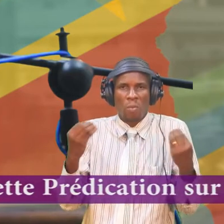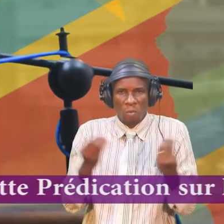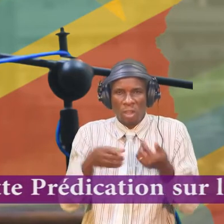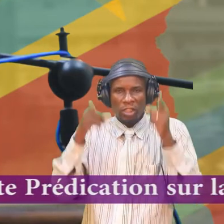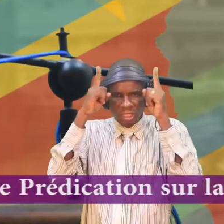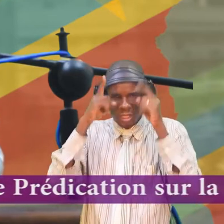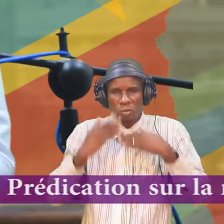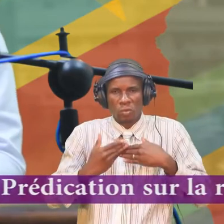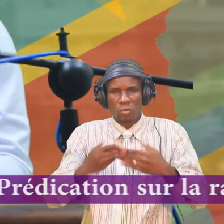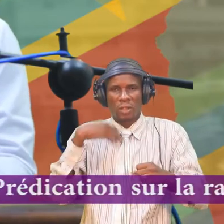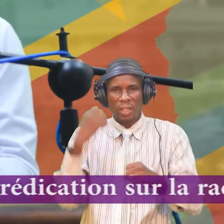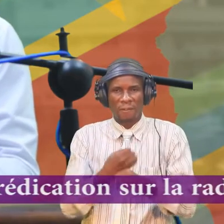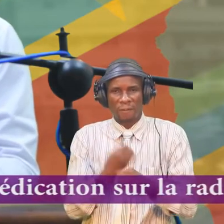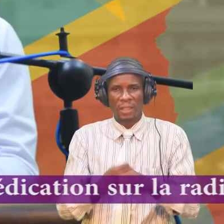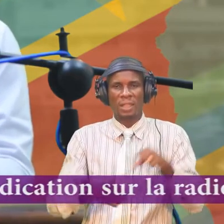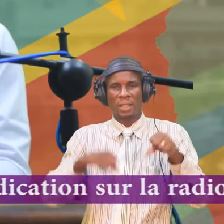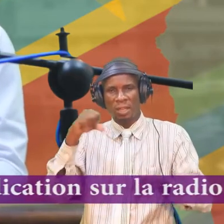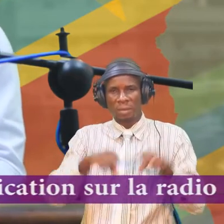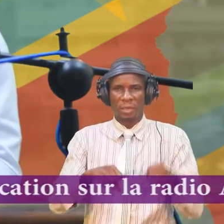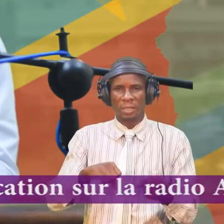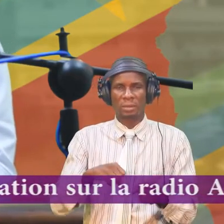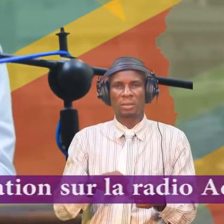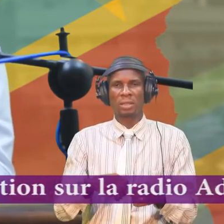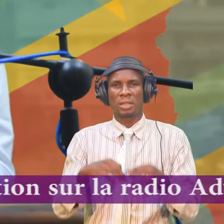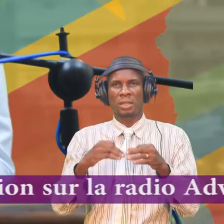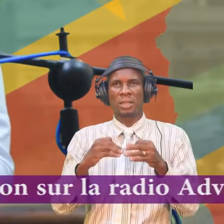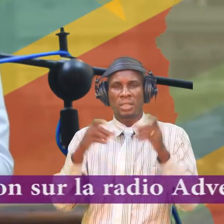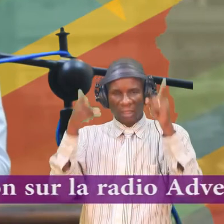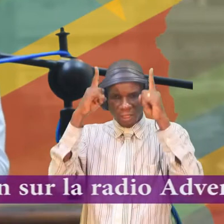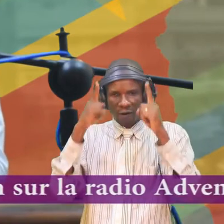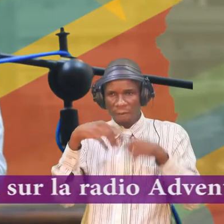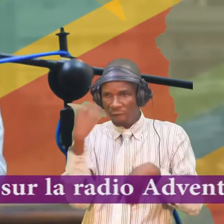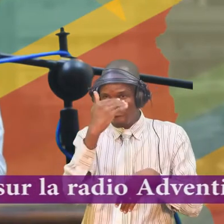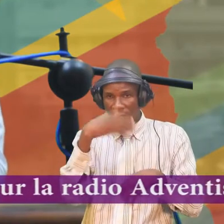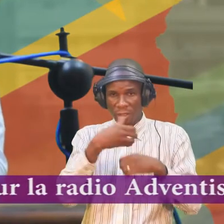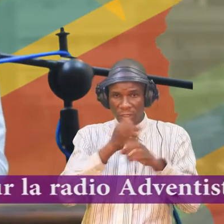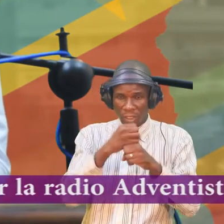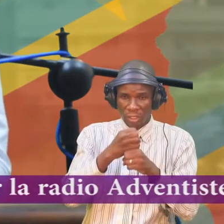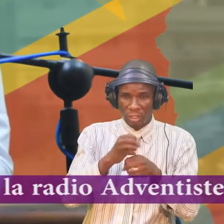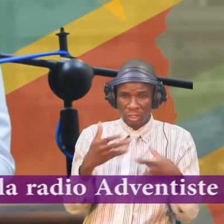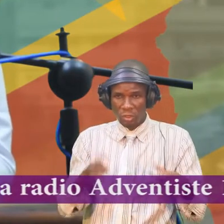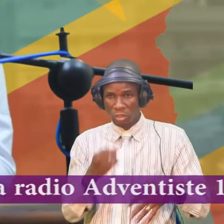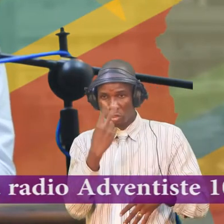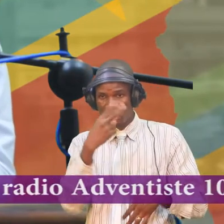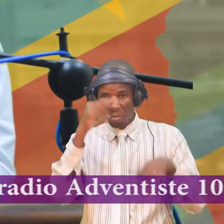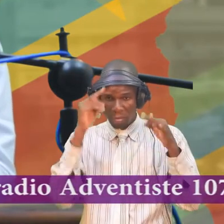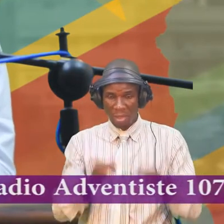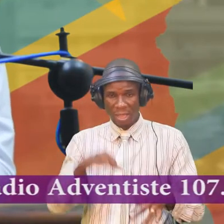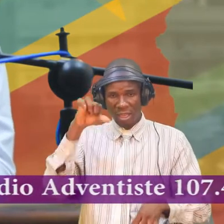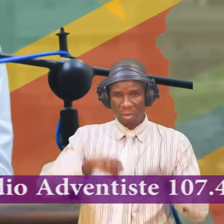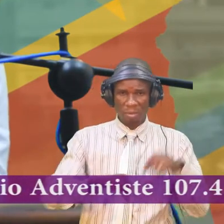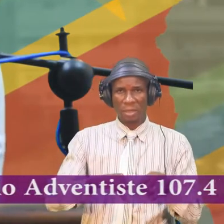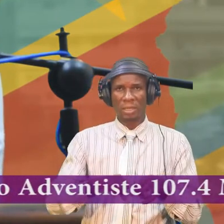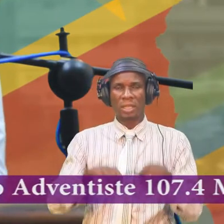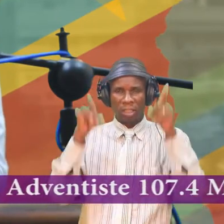Ndio maana anaendelea kufanya mabaya sababu uovu ulionekana ndani mwake. Il a reçu la puissance de Dieu. Alipokea